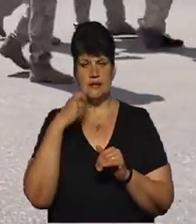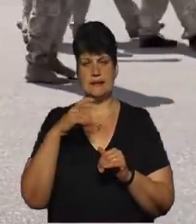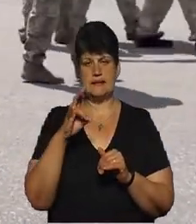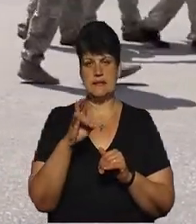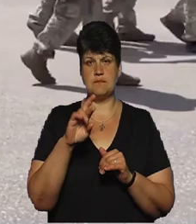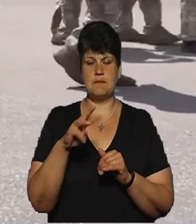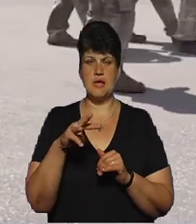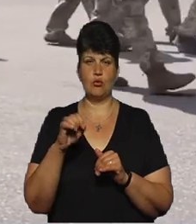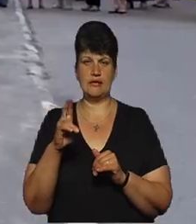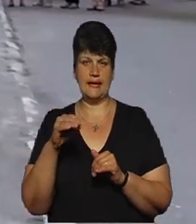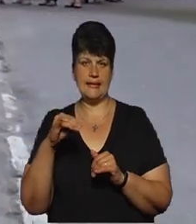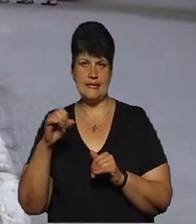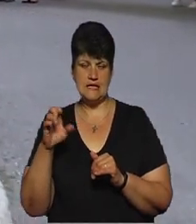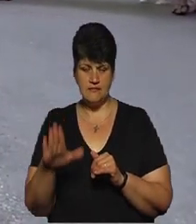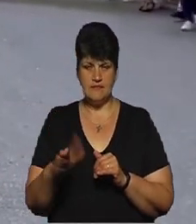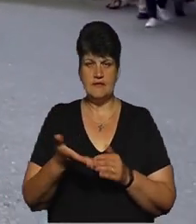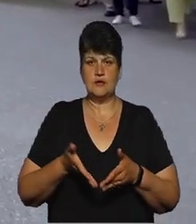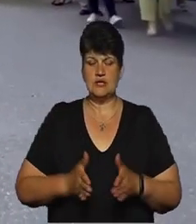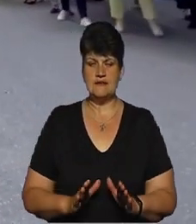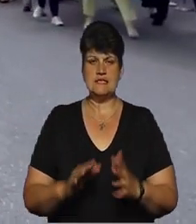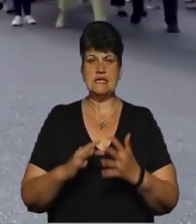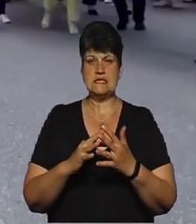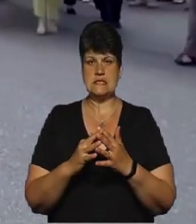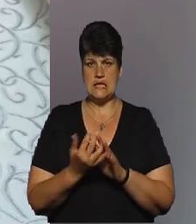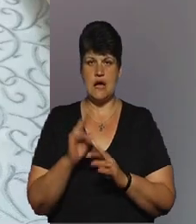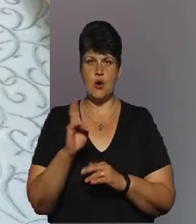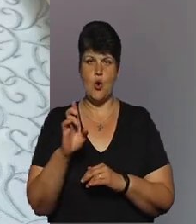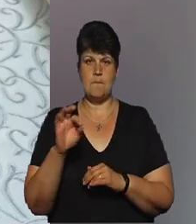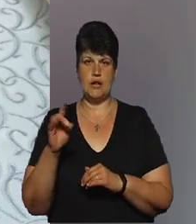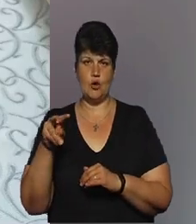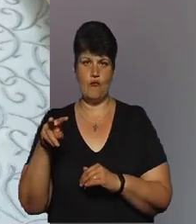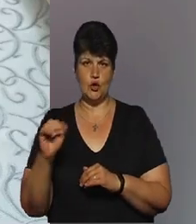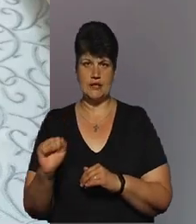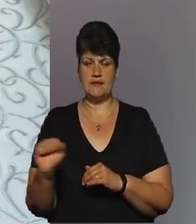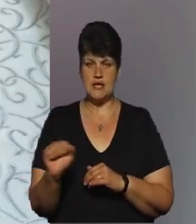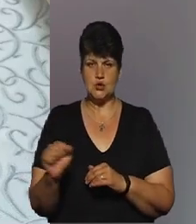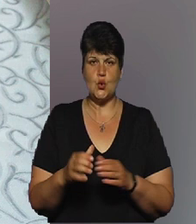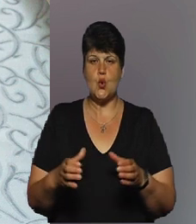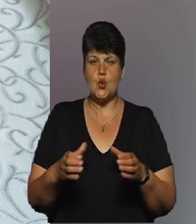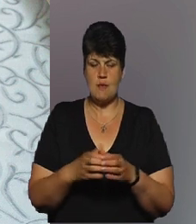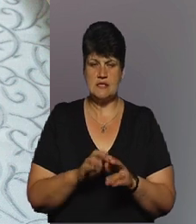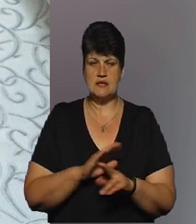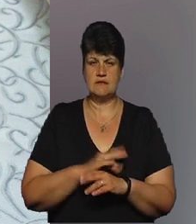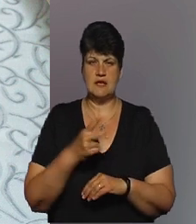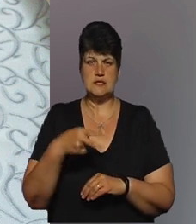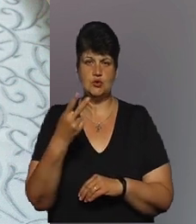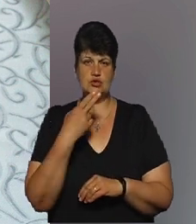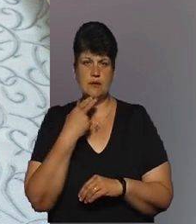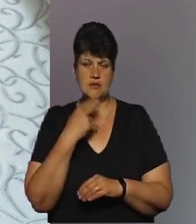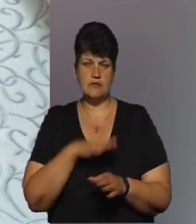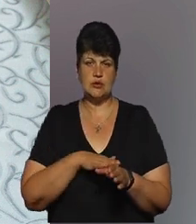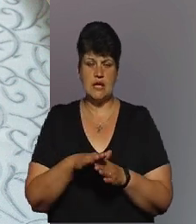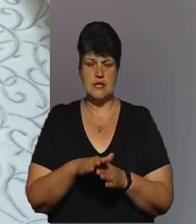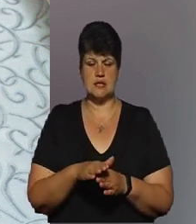Мілікгулиєвим. Він уродженець села Кобиловолоке Тарабовлянської громади. Військовослужбовець загинув 22 червня під час виконання бойового завдання